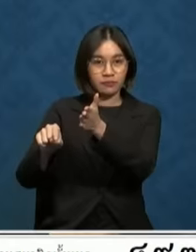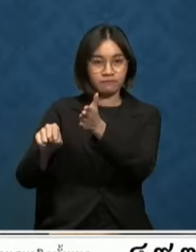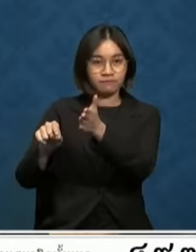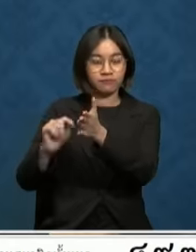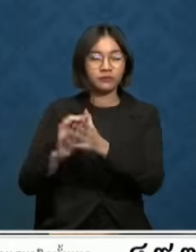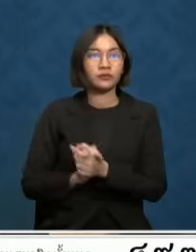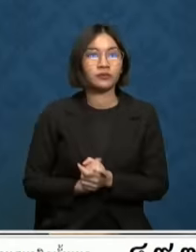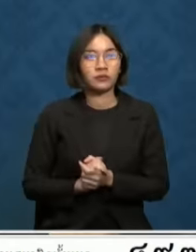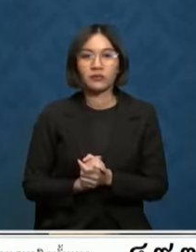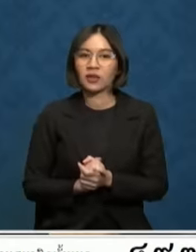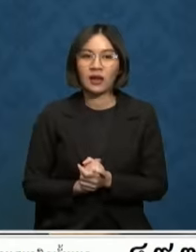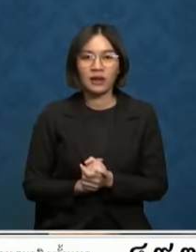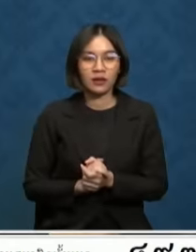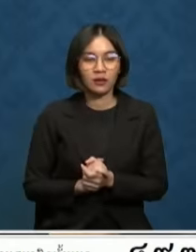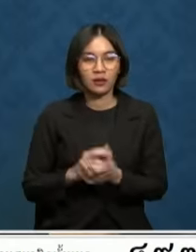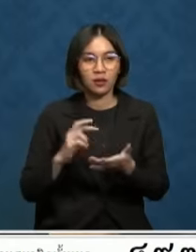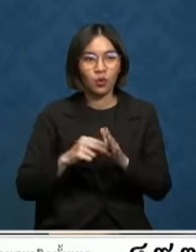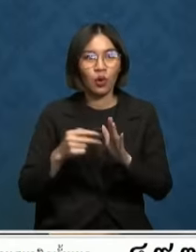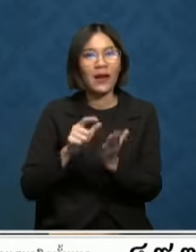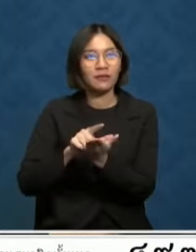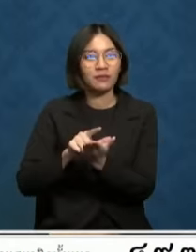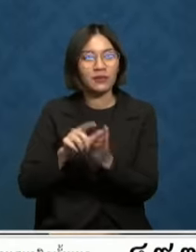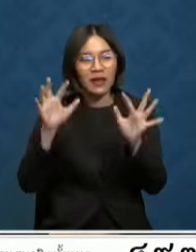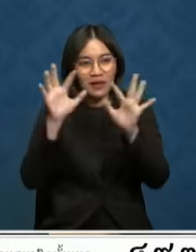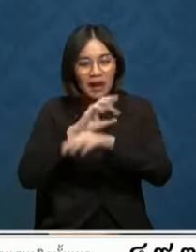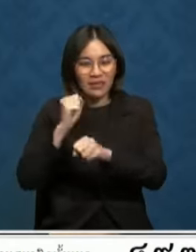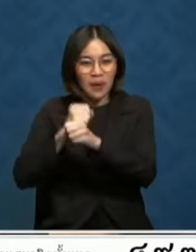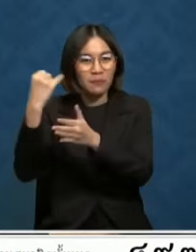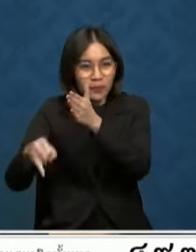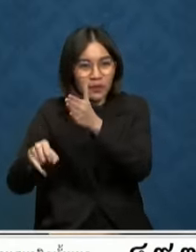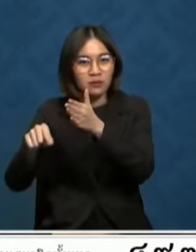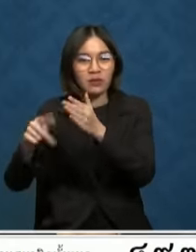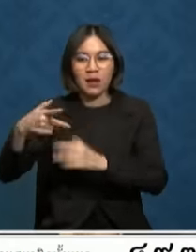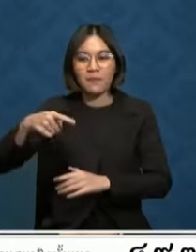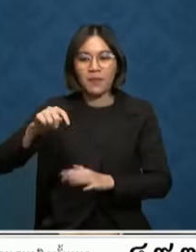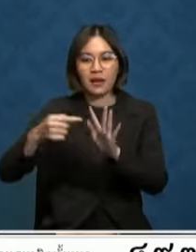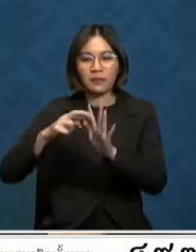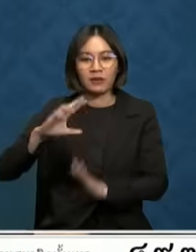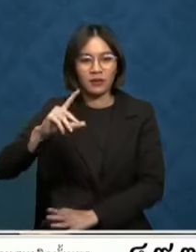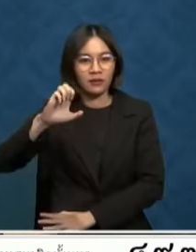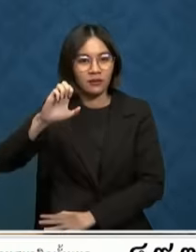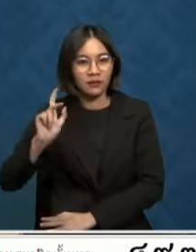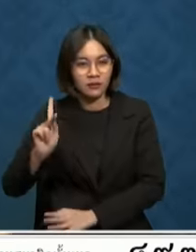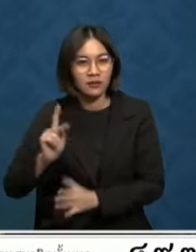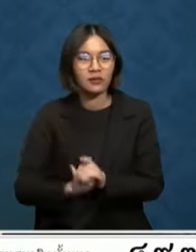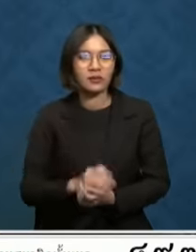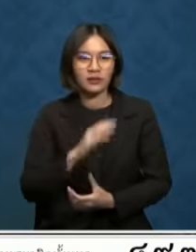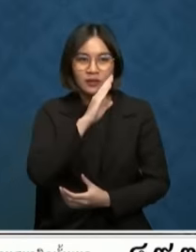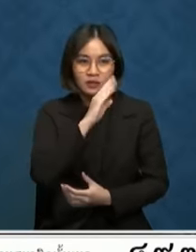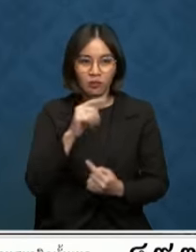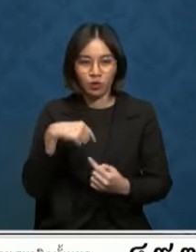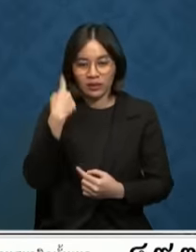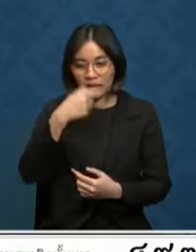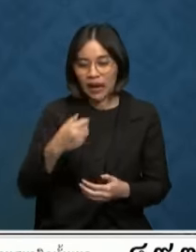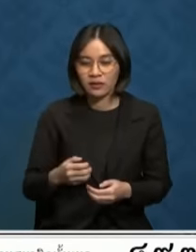ท่านปราชิกครับเป็นพระที่ปราชิกไปบิณฑบาตไม่มีใคร